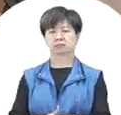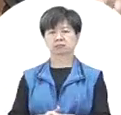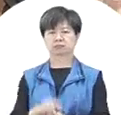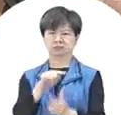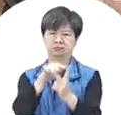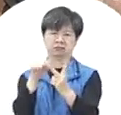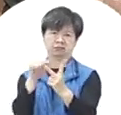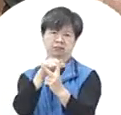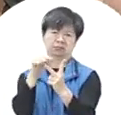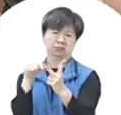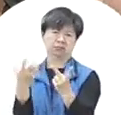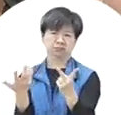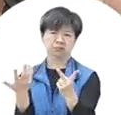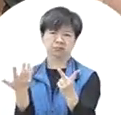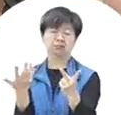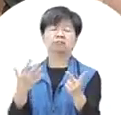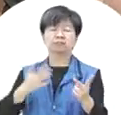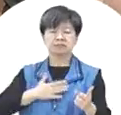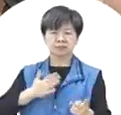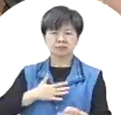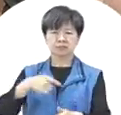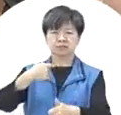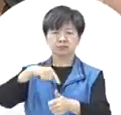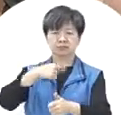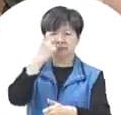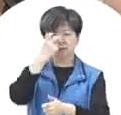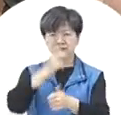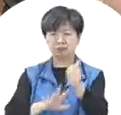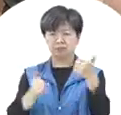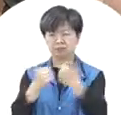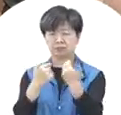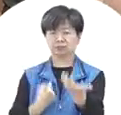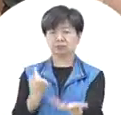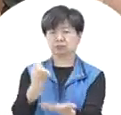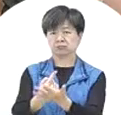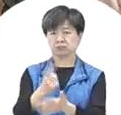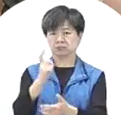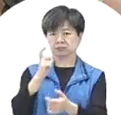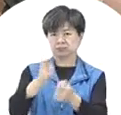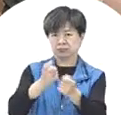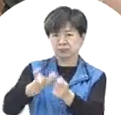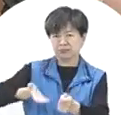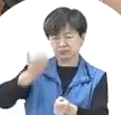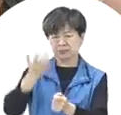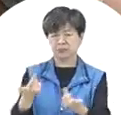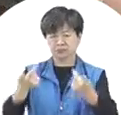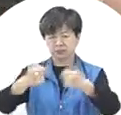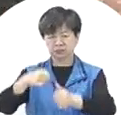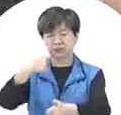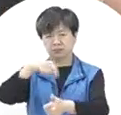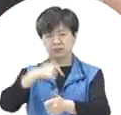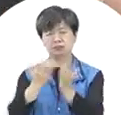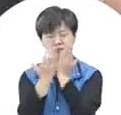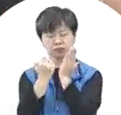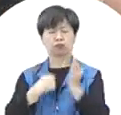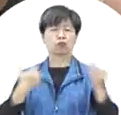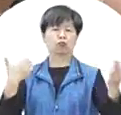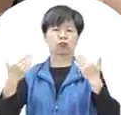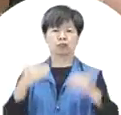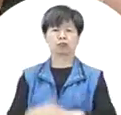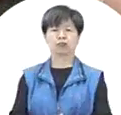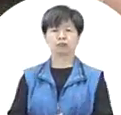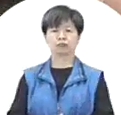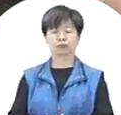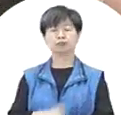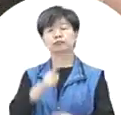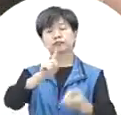局长，我们都知道，因为我在教育审查委员会十几年的了哈，所以这个融合教育我很清楚。 对， 你们没有错，你们